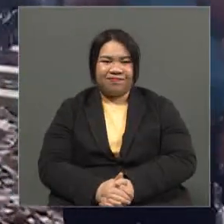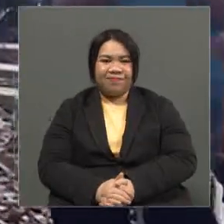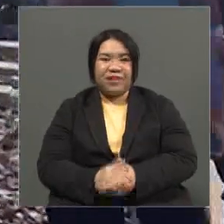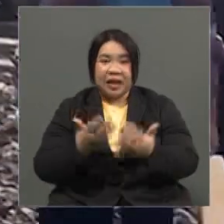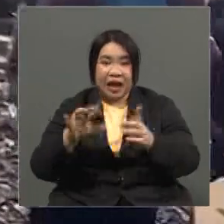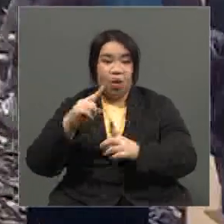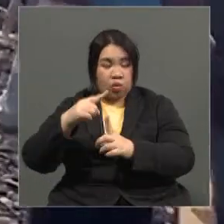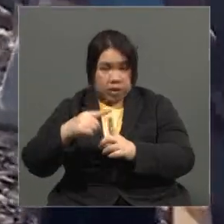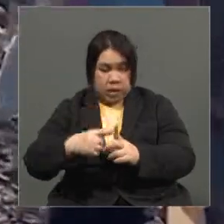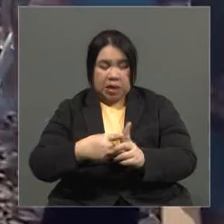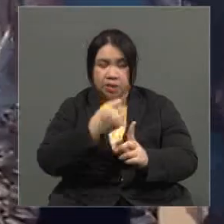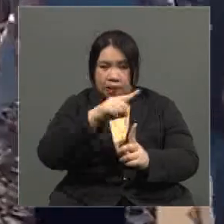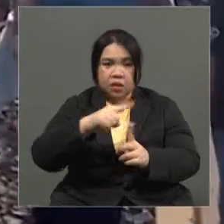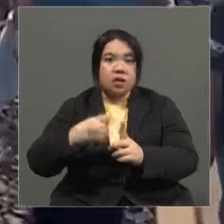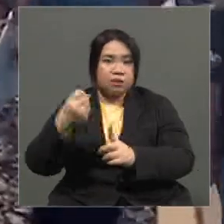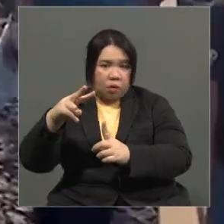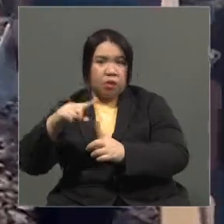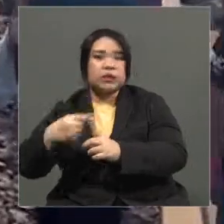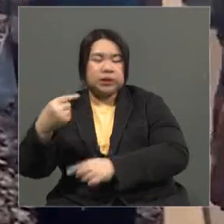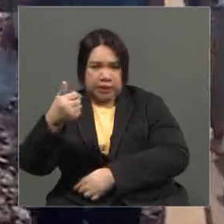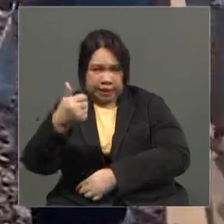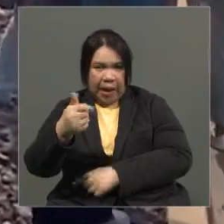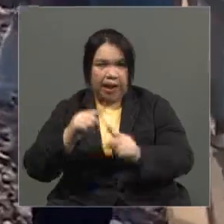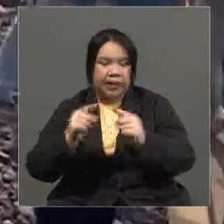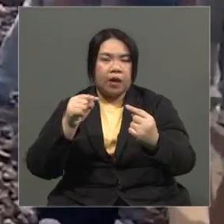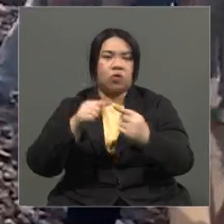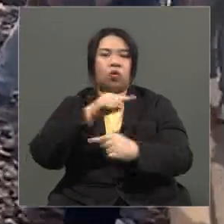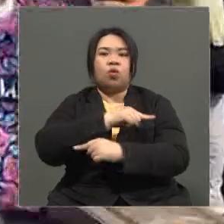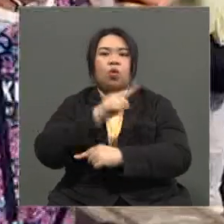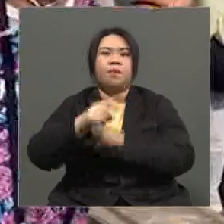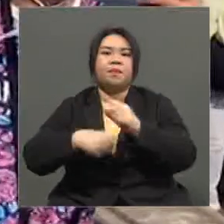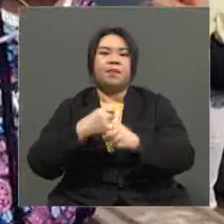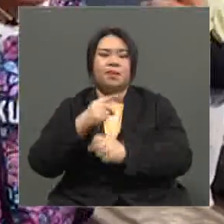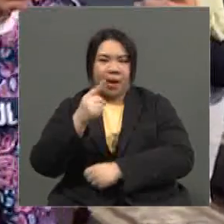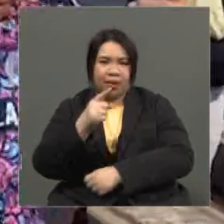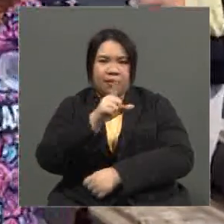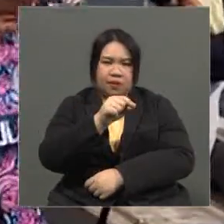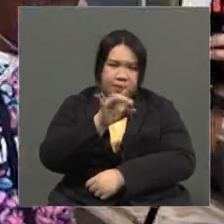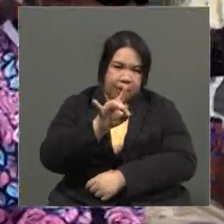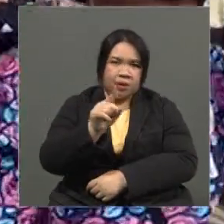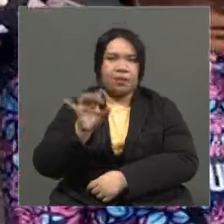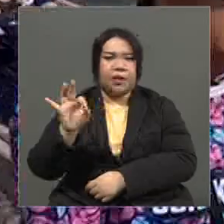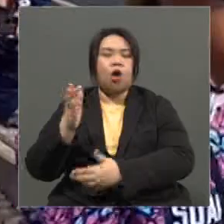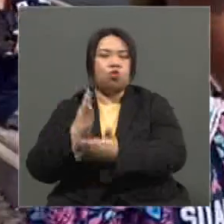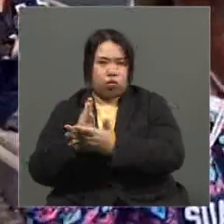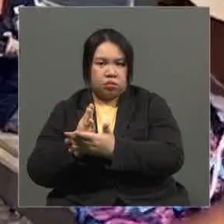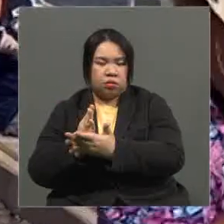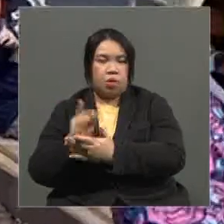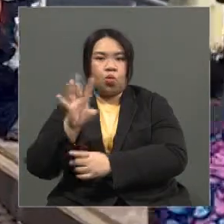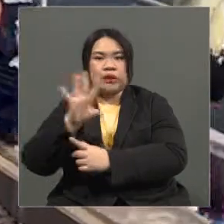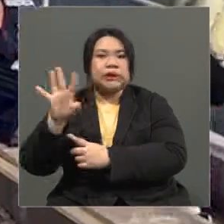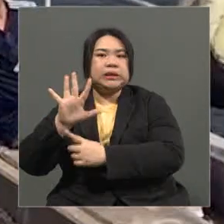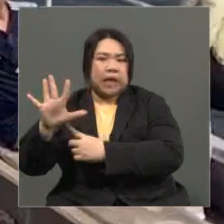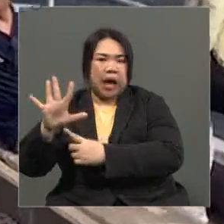มกราคม2568ยกเว้นในช่วงวันหยุดเทศกาลปีใหม่คือ 2829ธันวาคมและก็ 4-5